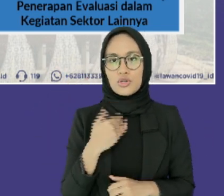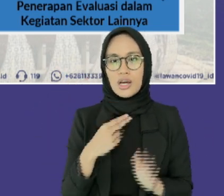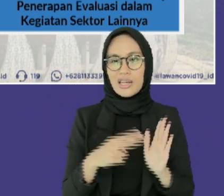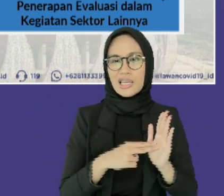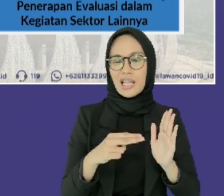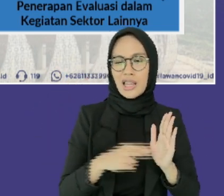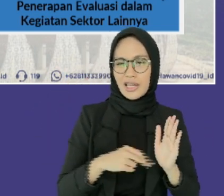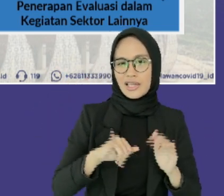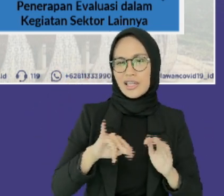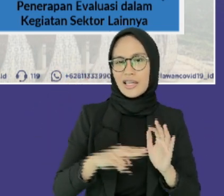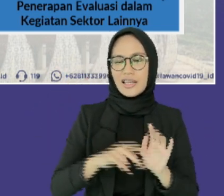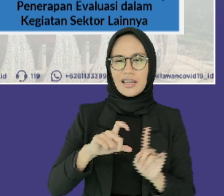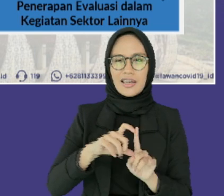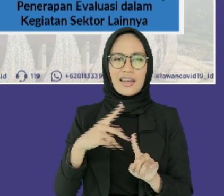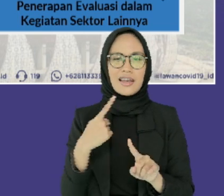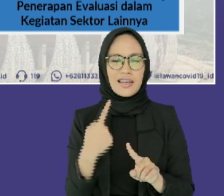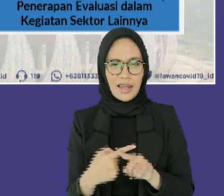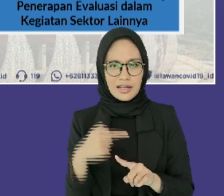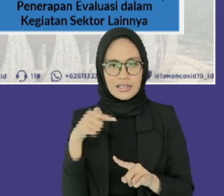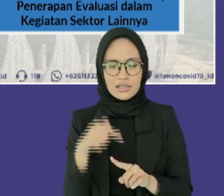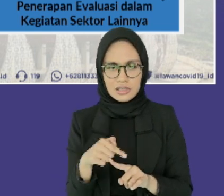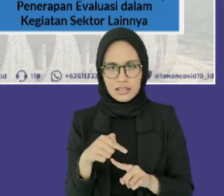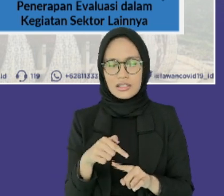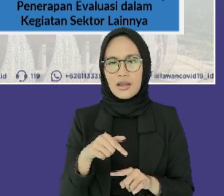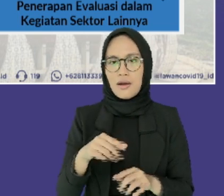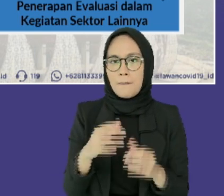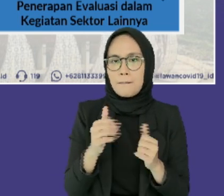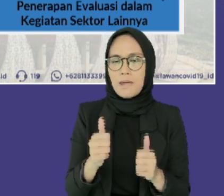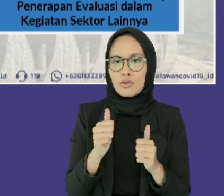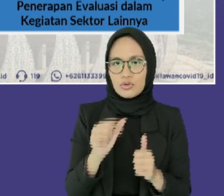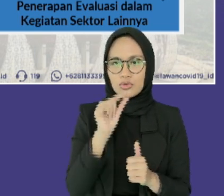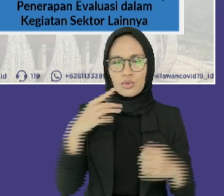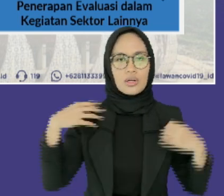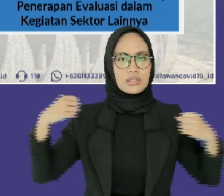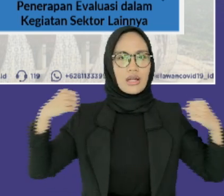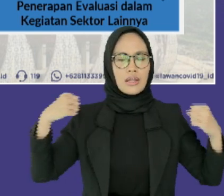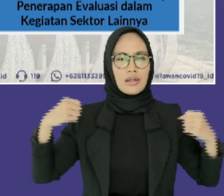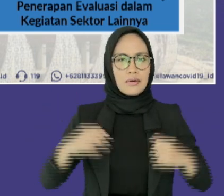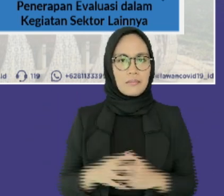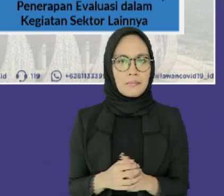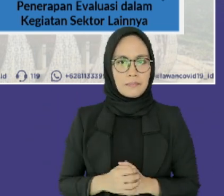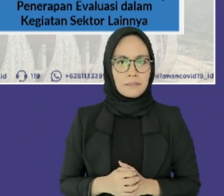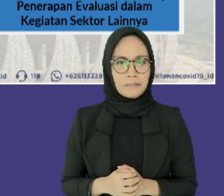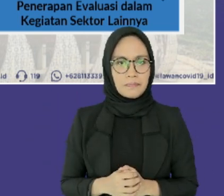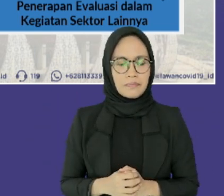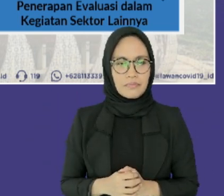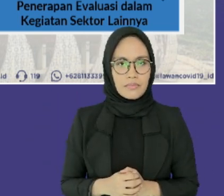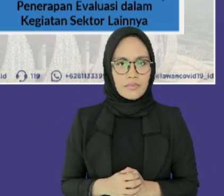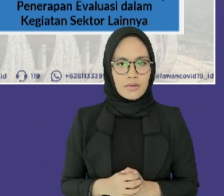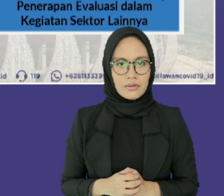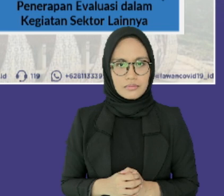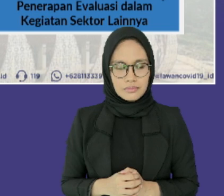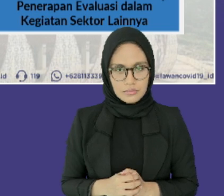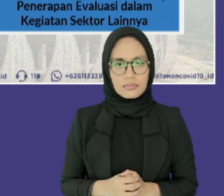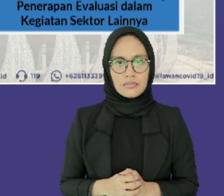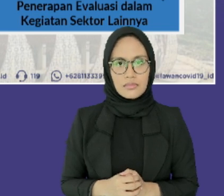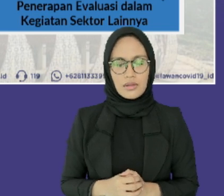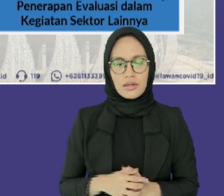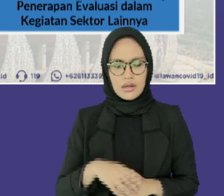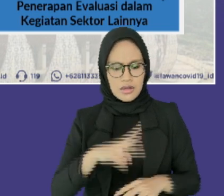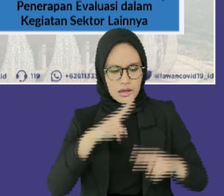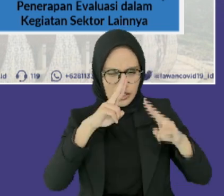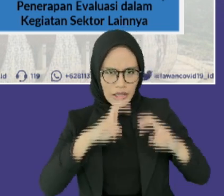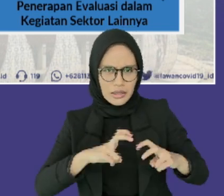suasana pembukaan sektor sosial ekonomi secara bertahap penilaian ini ditinjau dari aspek manajemen pengendalian